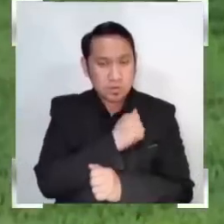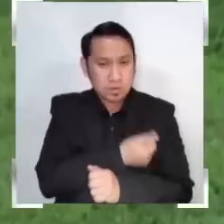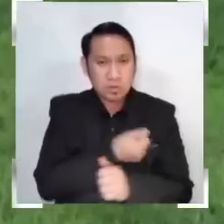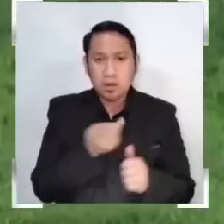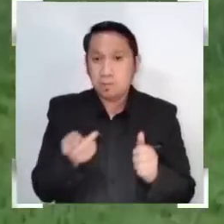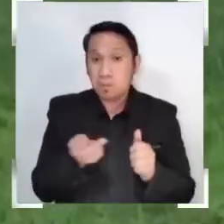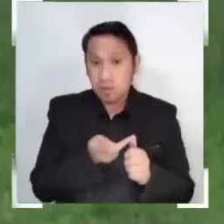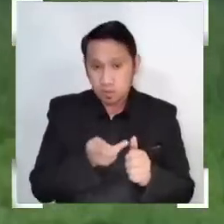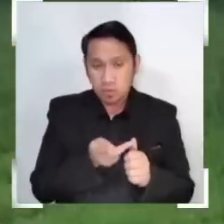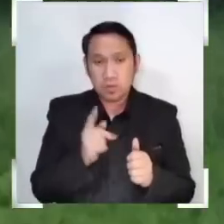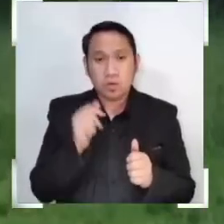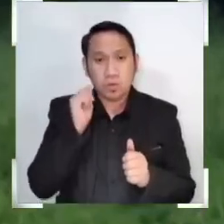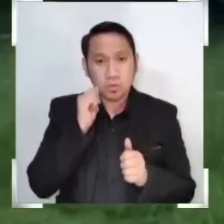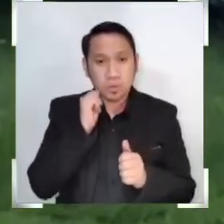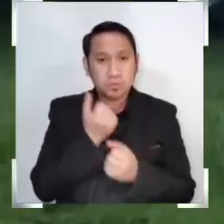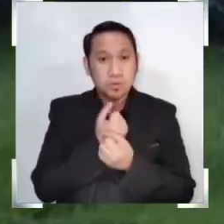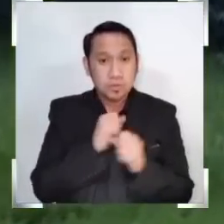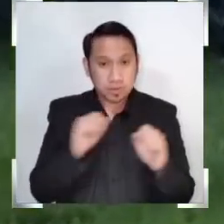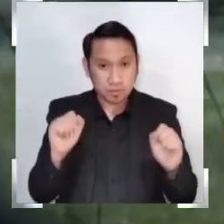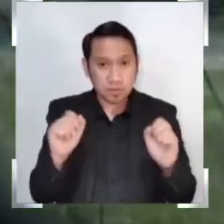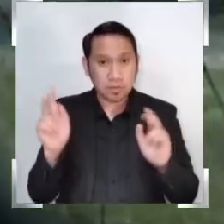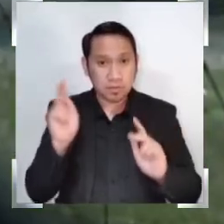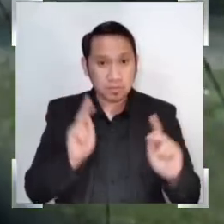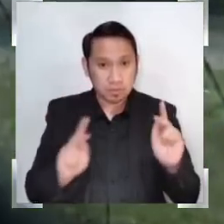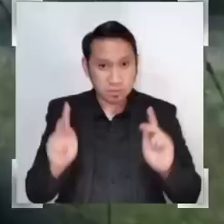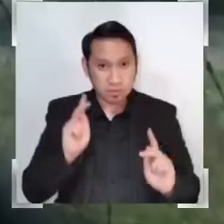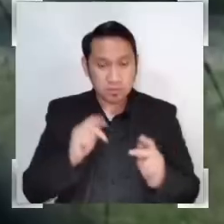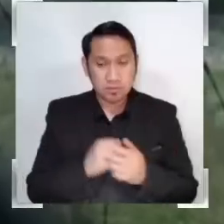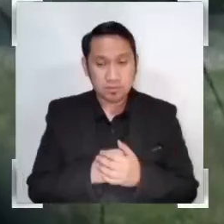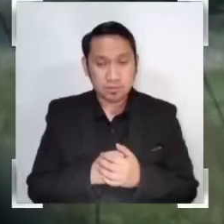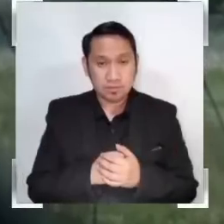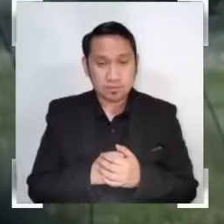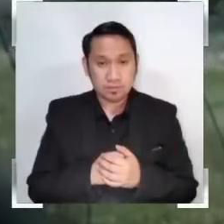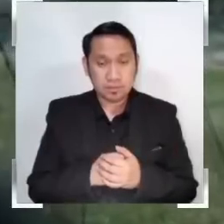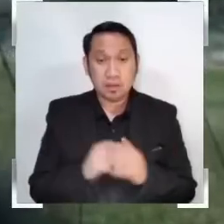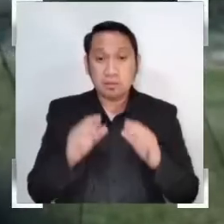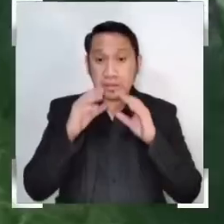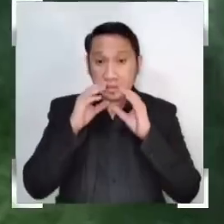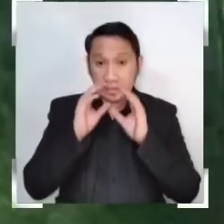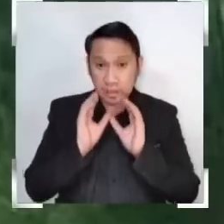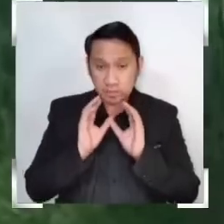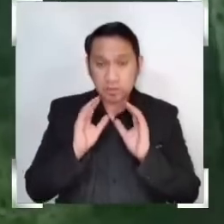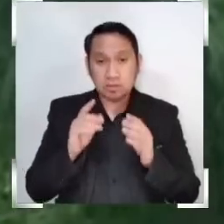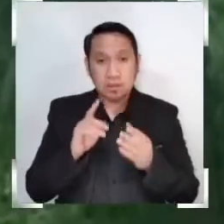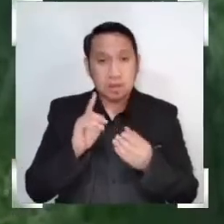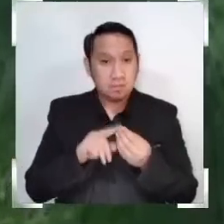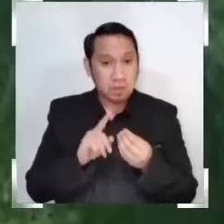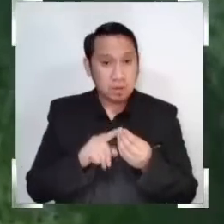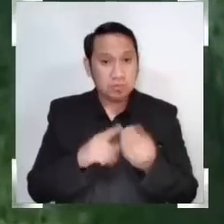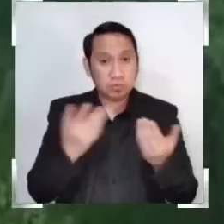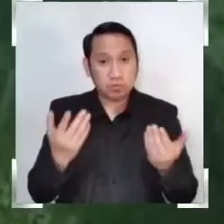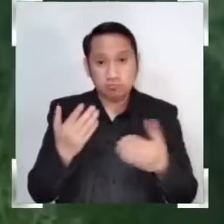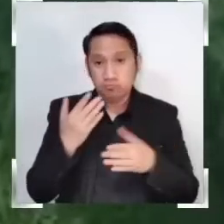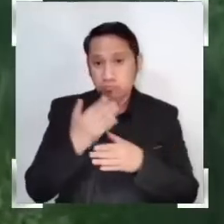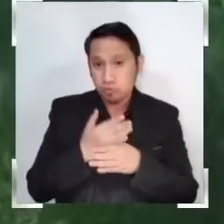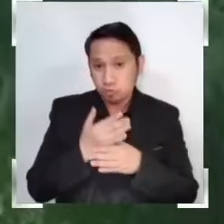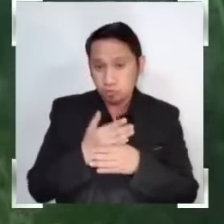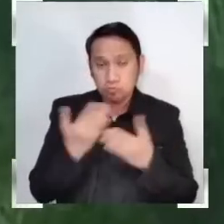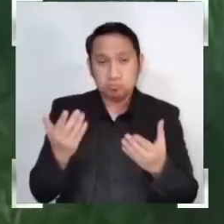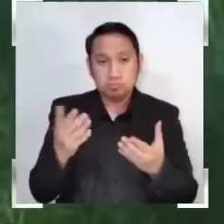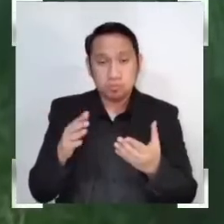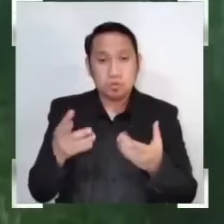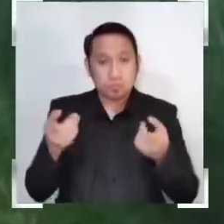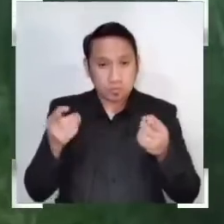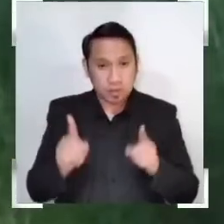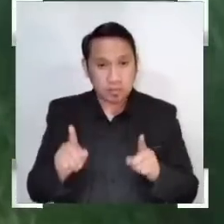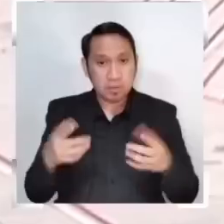ang kaligtasan sa lahat ng kanilang operasyon. Ikinalulungkot daw nila ang abala at stress na idinulot ng aksidente sa